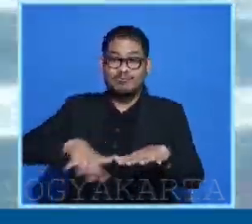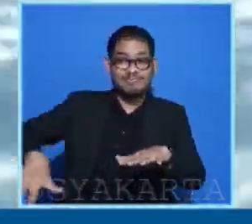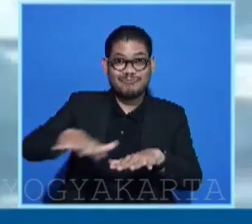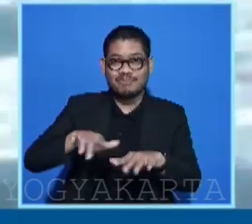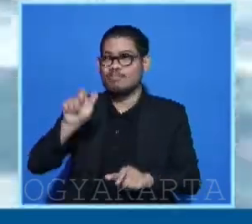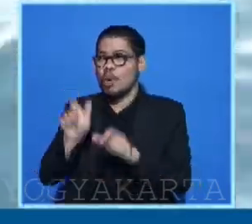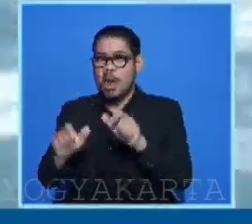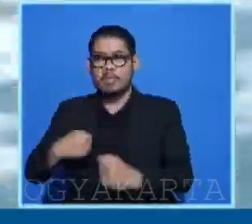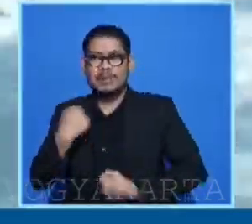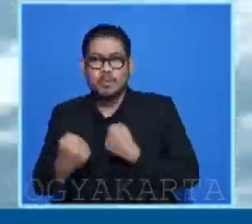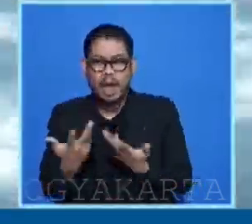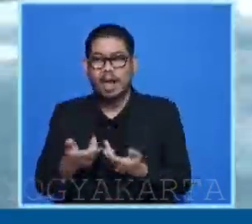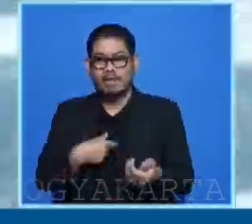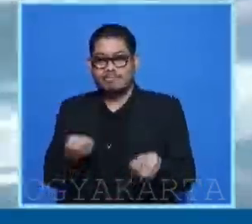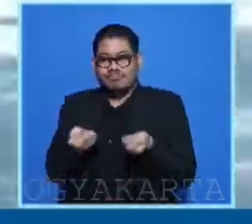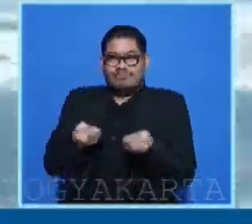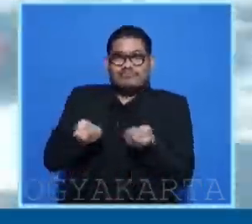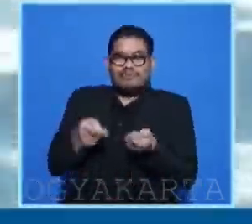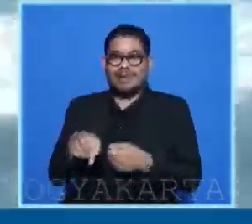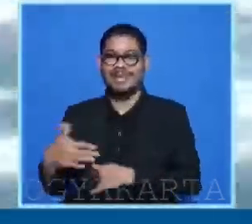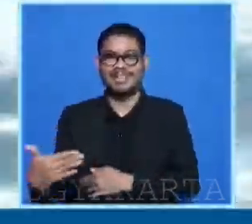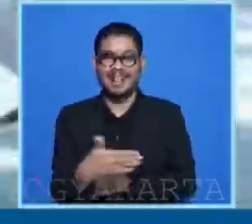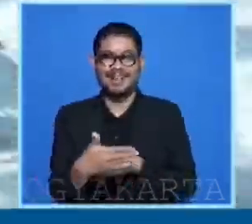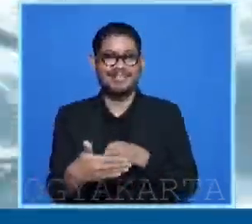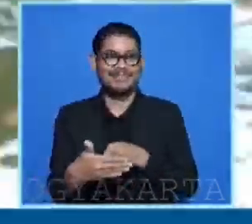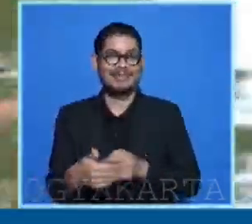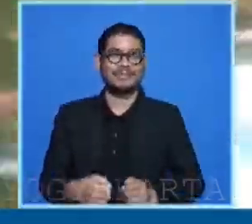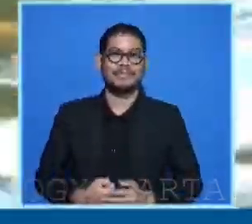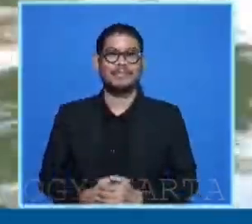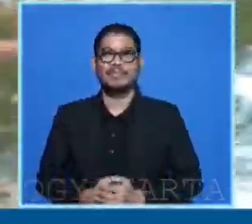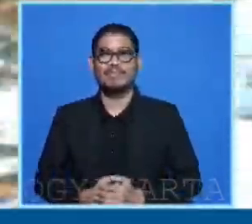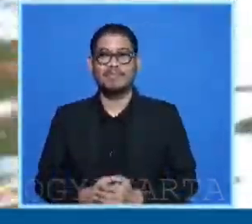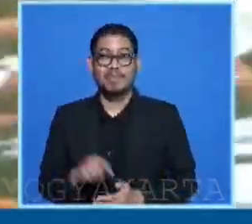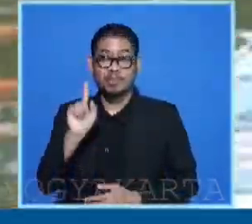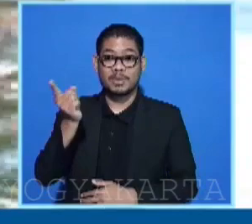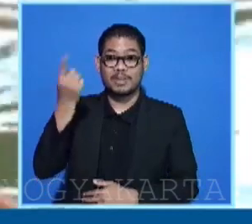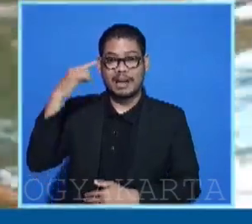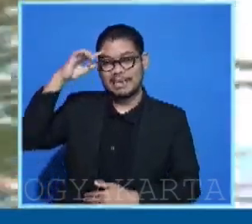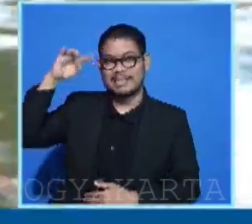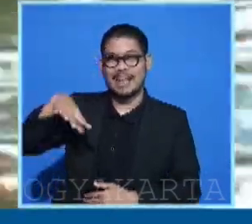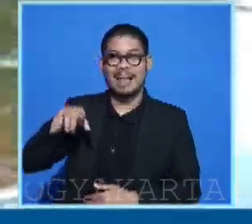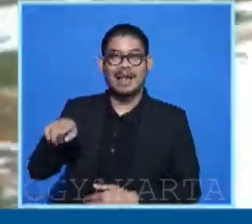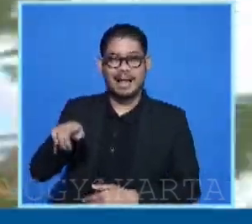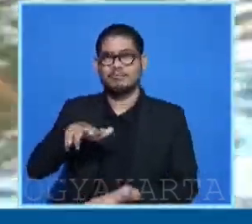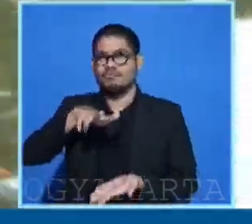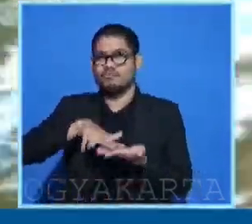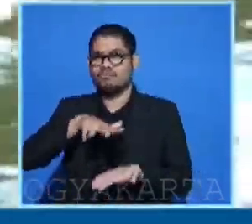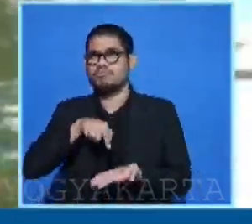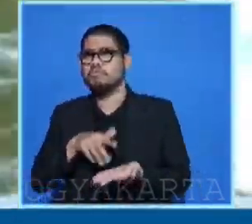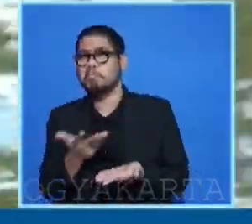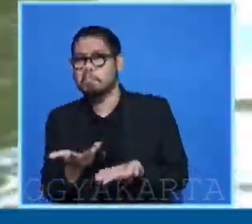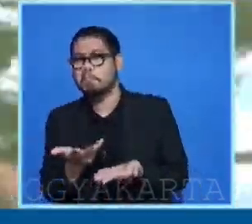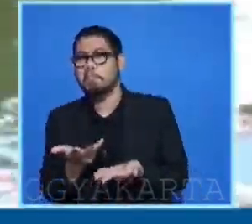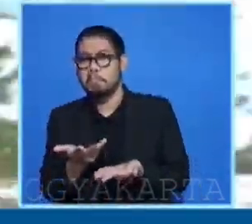budidaya ulam mliginipun ulam nila. Dening pamerintah, kampung Garongan menika sampun dipun tetepaken minangka kampung budidaya